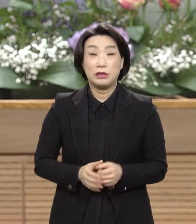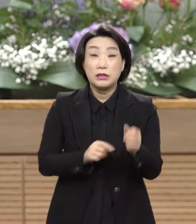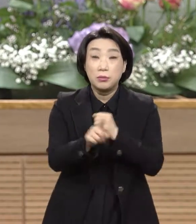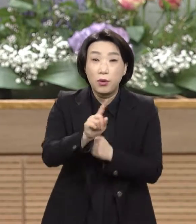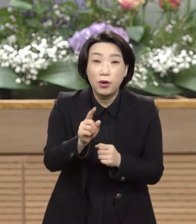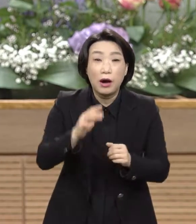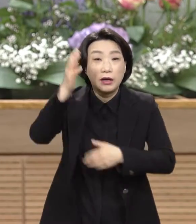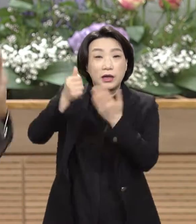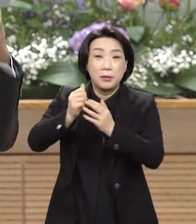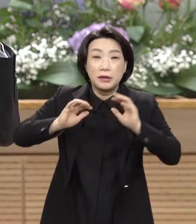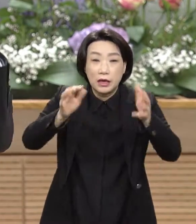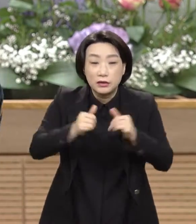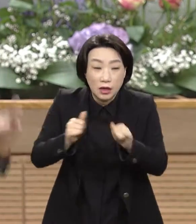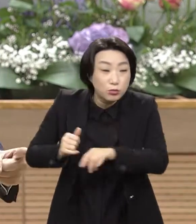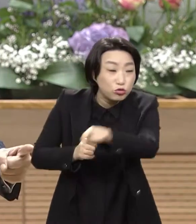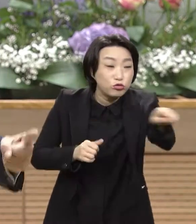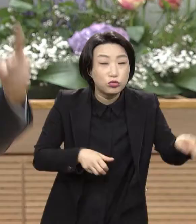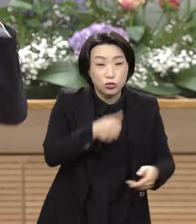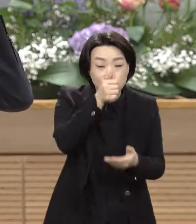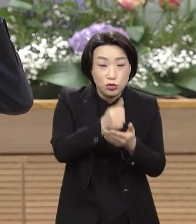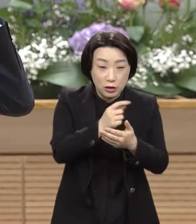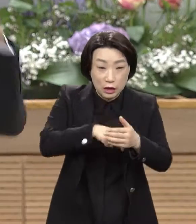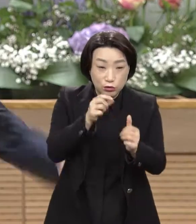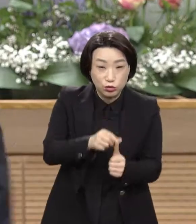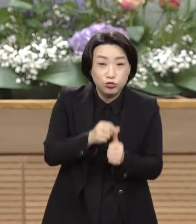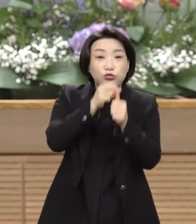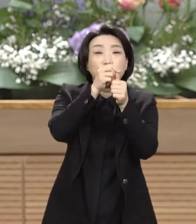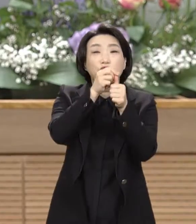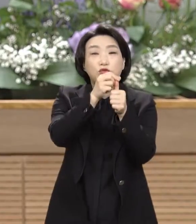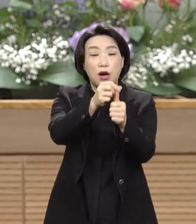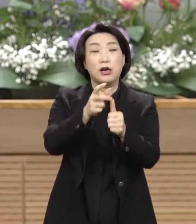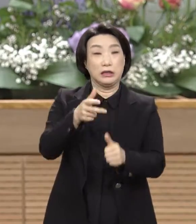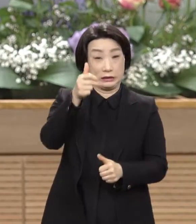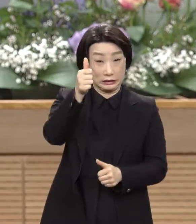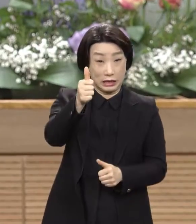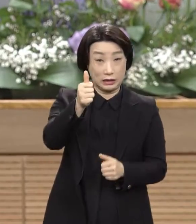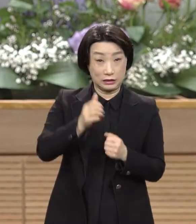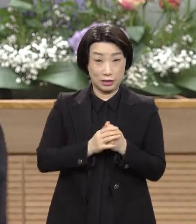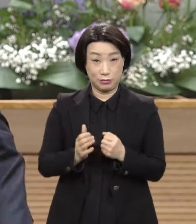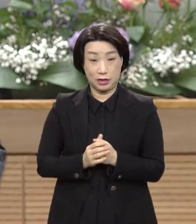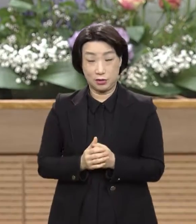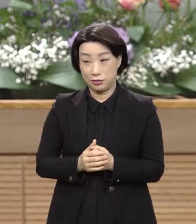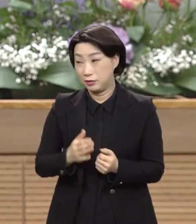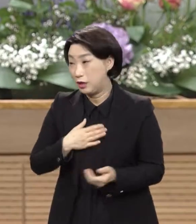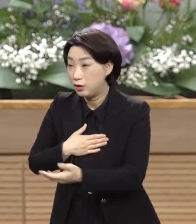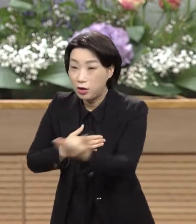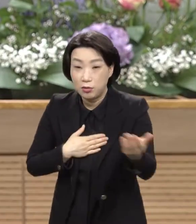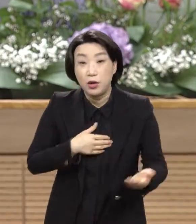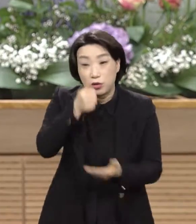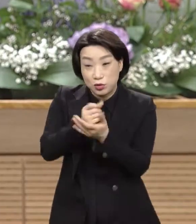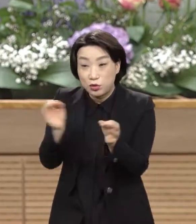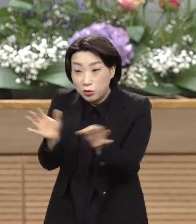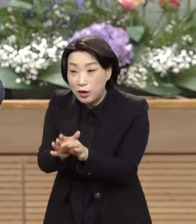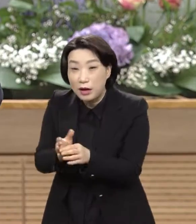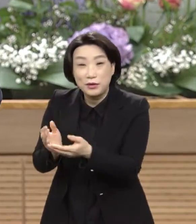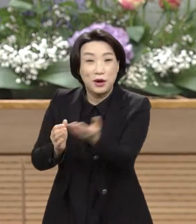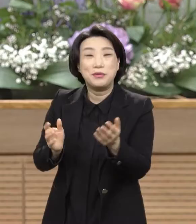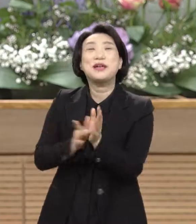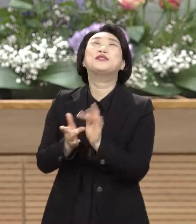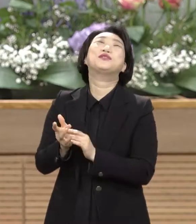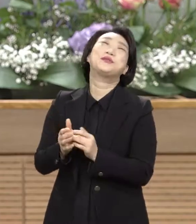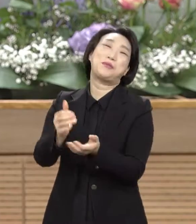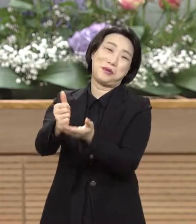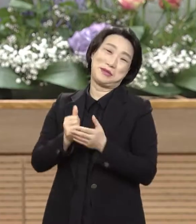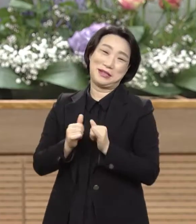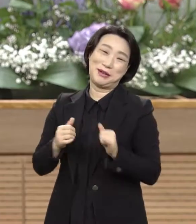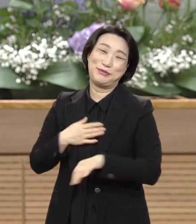내 백성을 죄에서 구원할 자이심이니라. 여러분이 속죄받았으면 예수가 이루어진